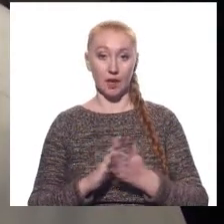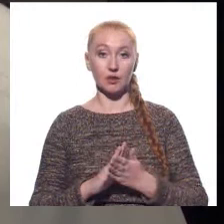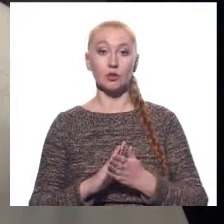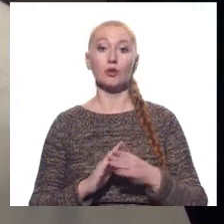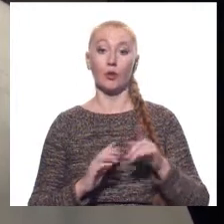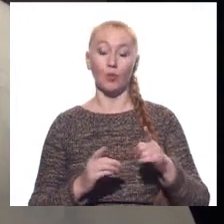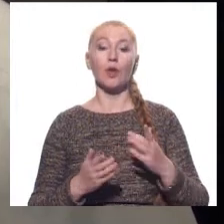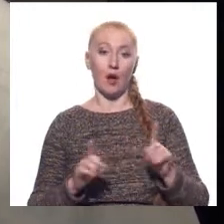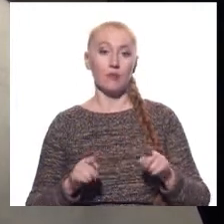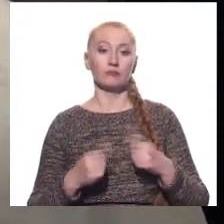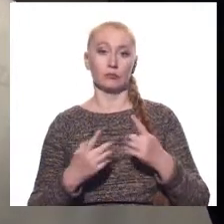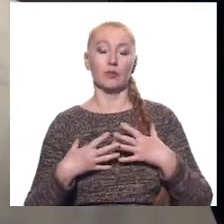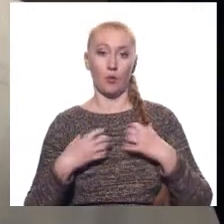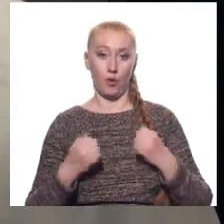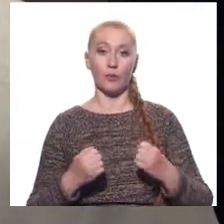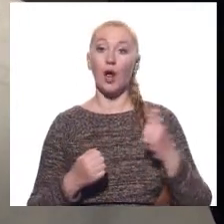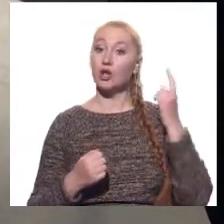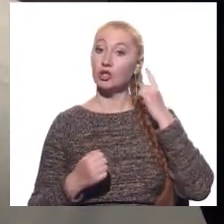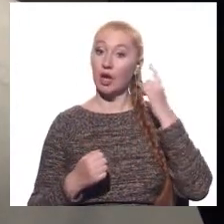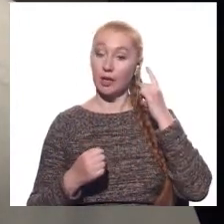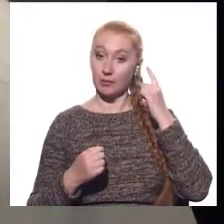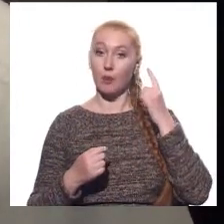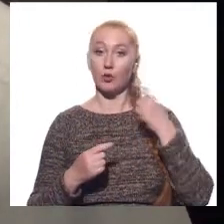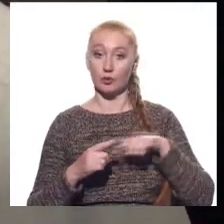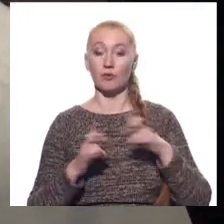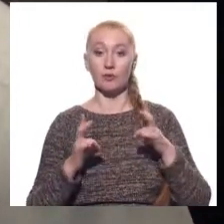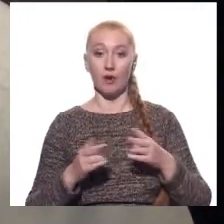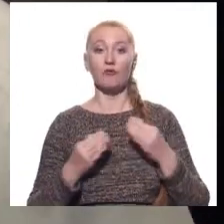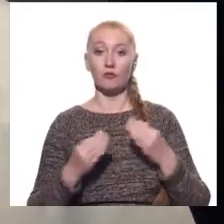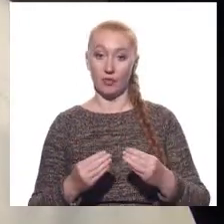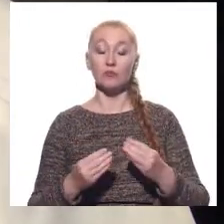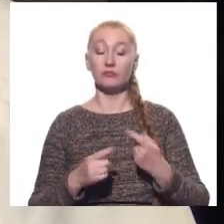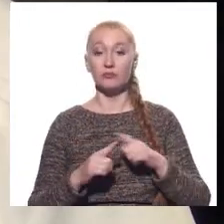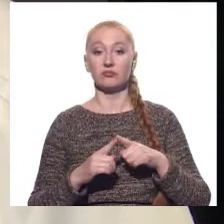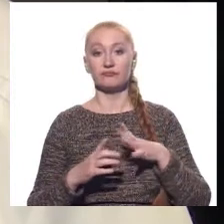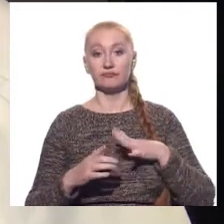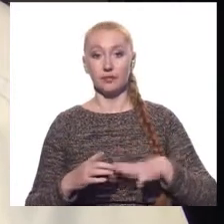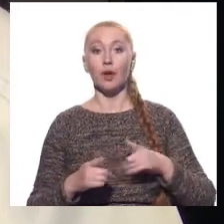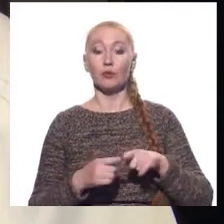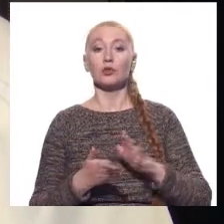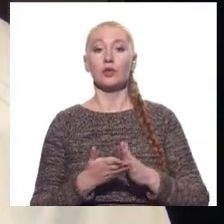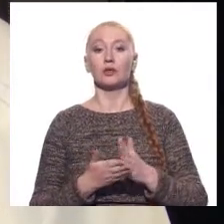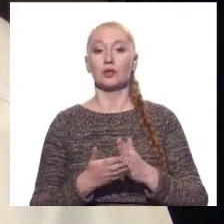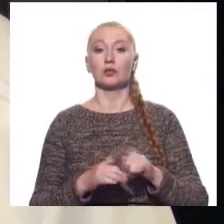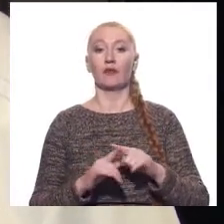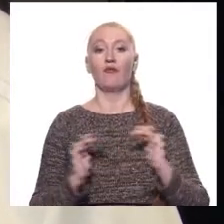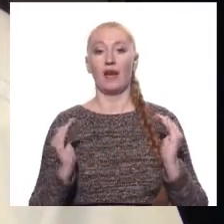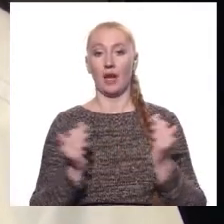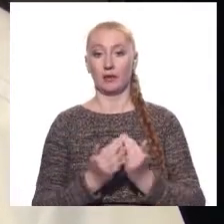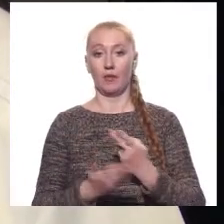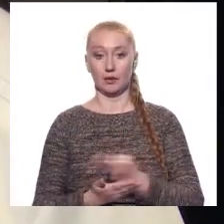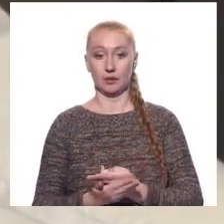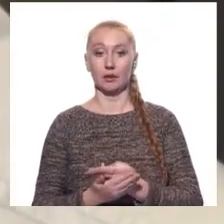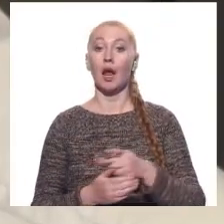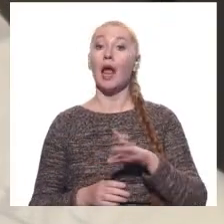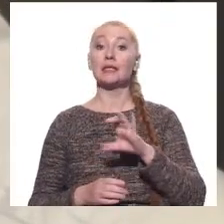йде активно на поправку. Однак черепно-мозкова та акуборотравми дають про себе знати. Він знаходиться поки в відділенні реанімації.